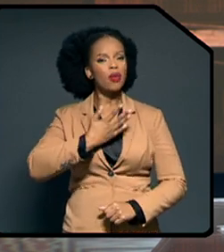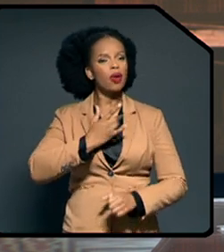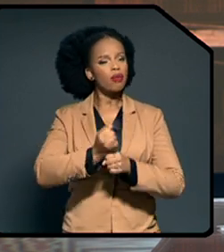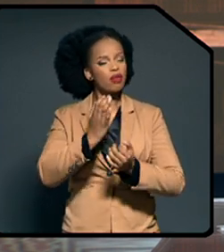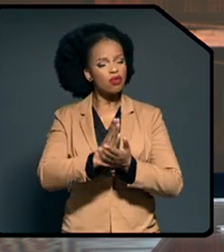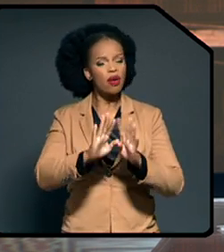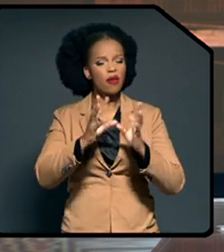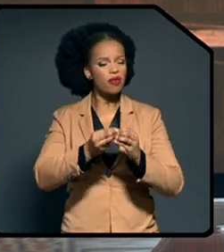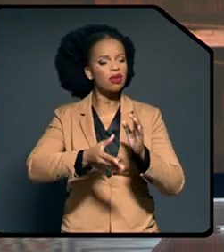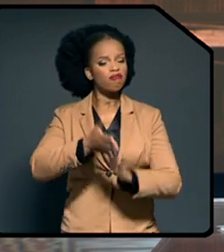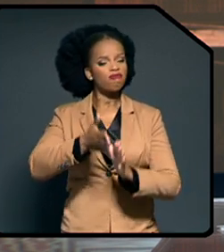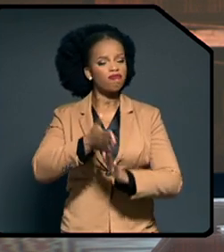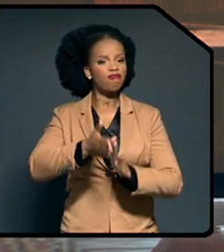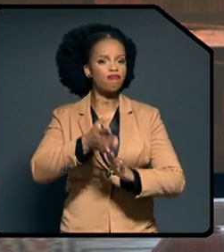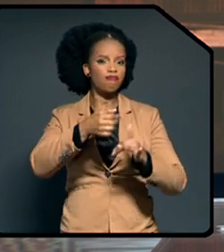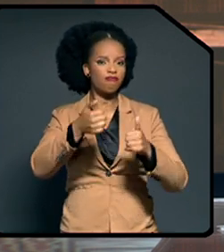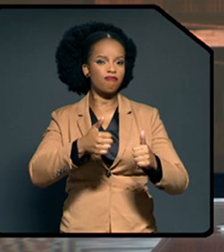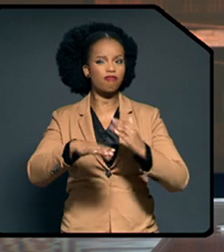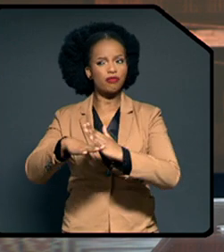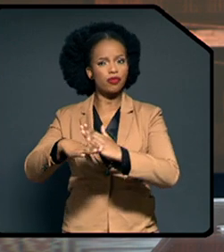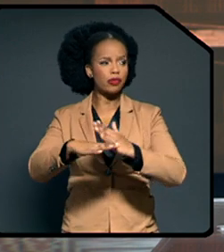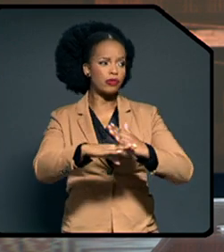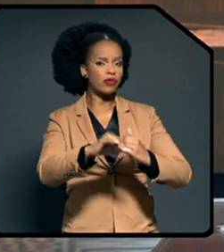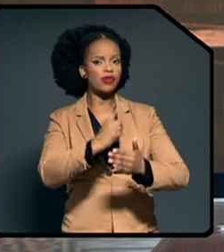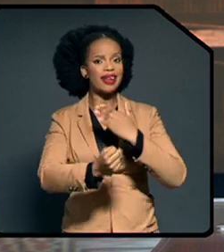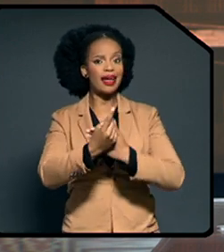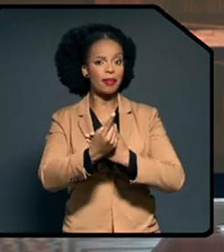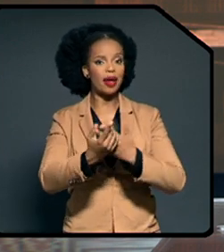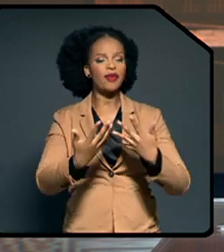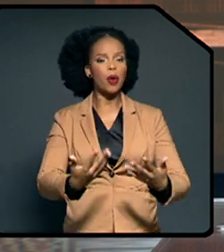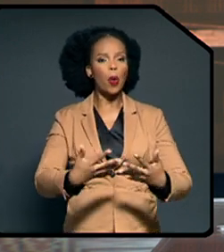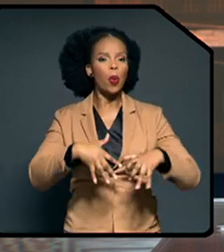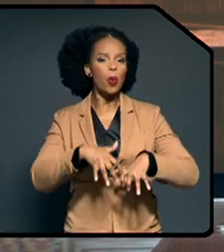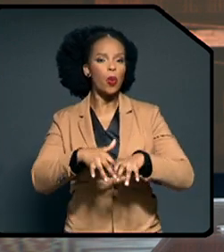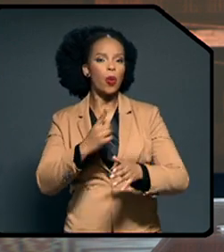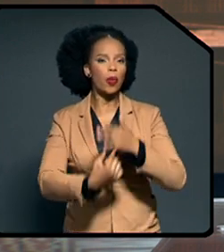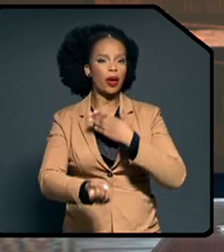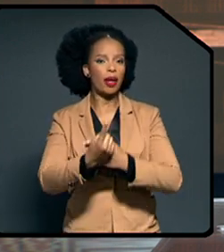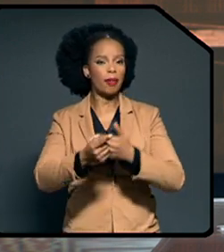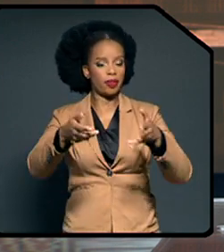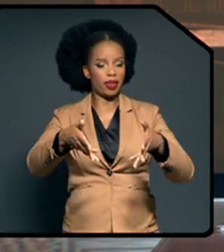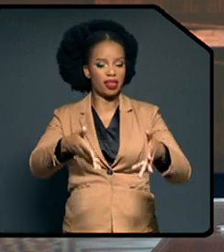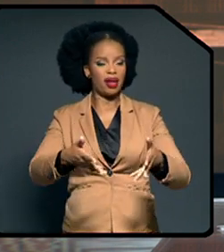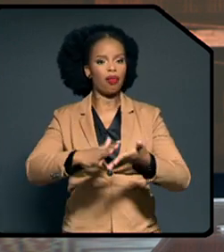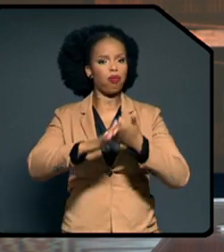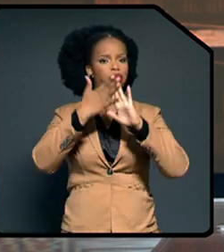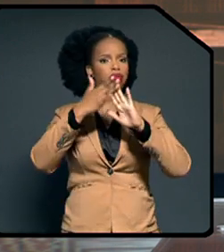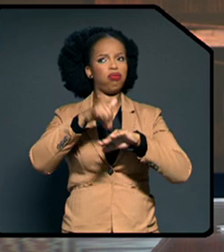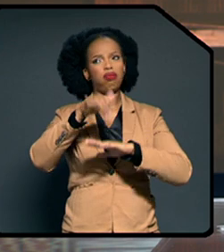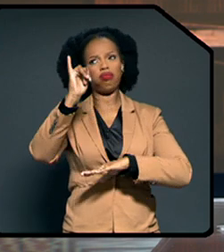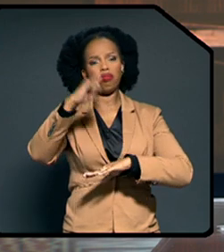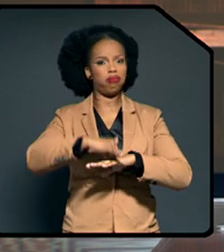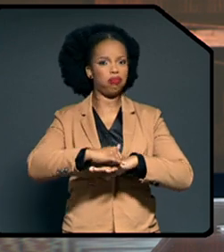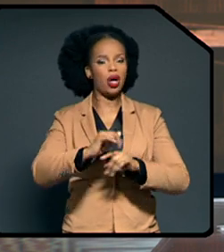zihamba ngendlela ukunqanda naziphi na iziganeko zodushe ezingathi zenzeke ukuphazamisa iintshukumo